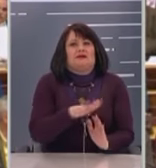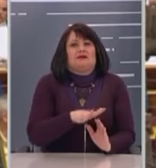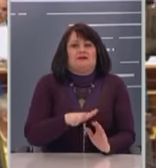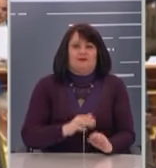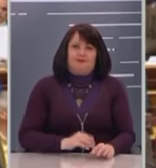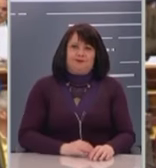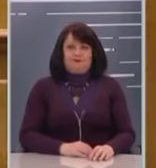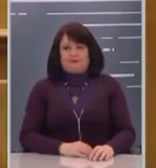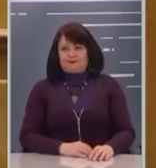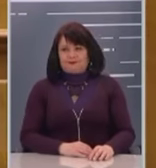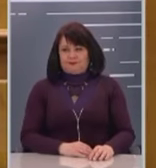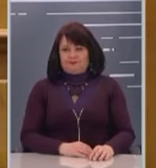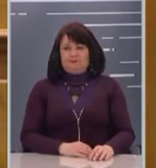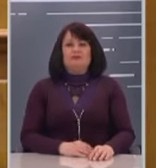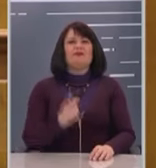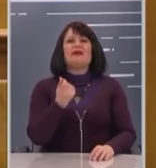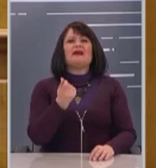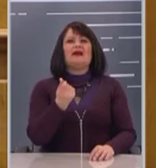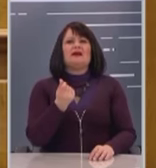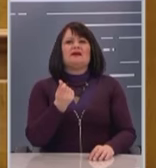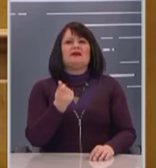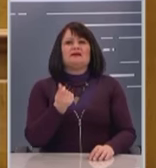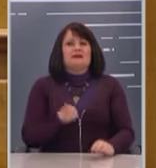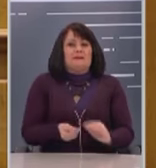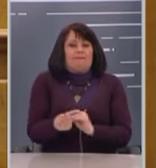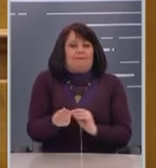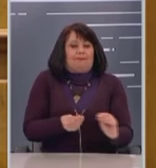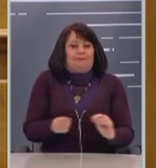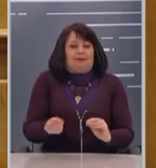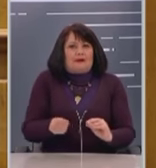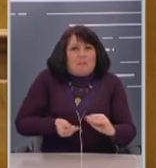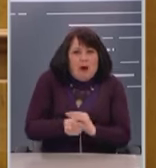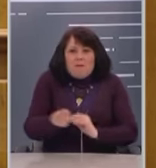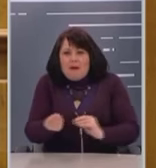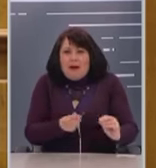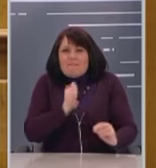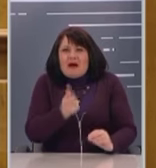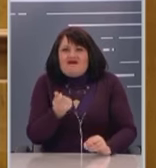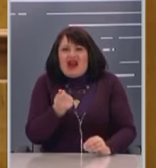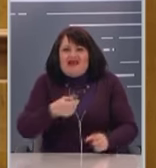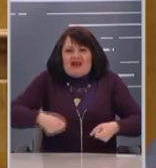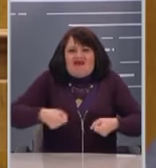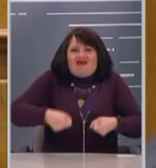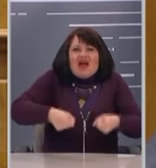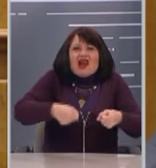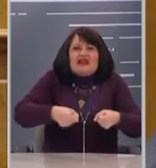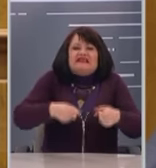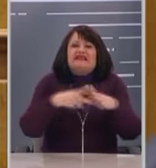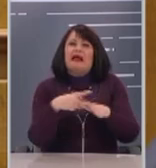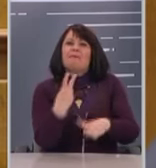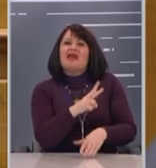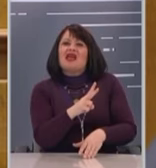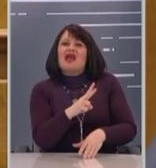Αλλά για τα τεράστια ποσά που άλλαζαν χέρια κάτω από τα τραπέζια, ούτε κουβέντα. για τις βαλίτσες που έμπαιναν στα κομματικά